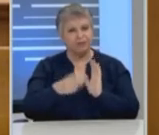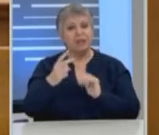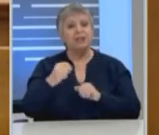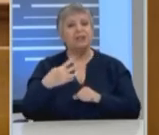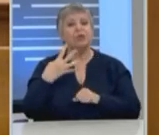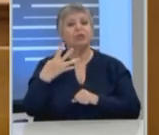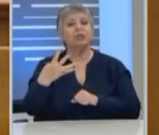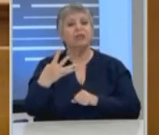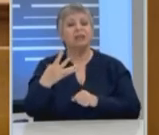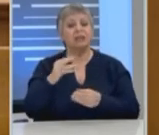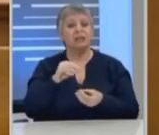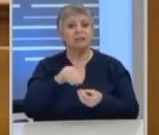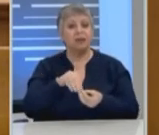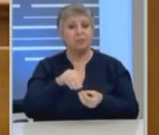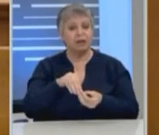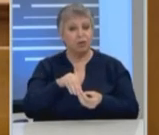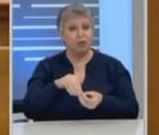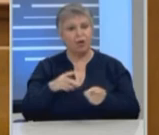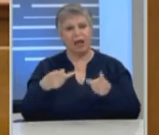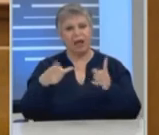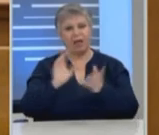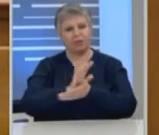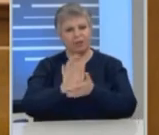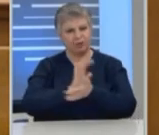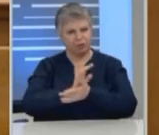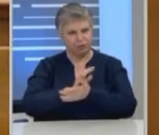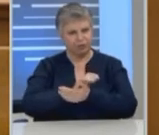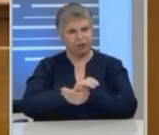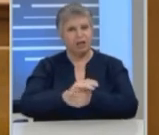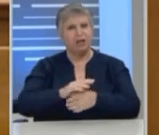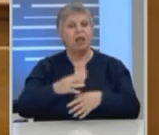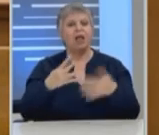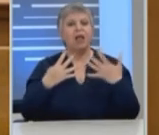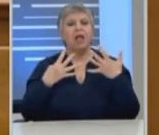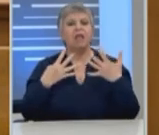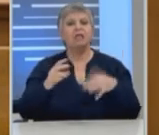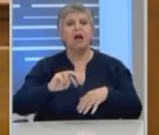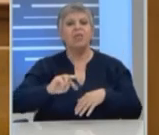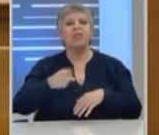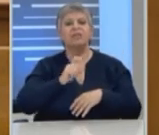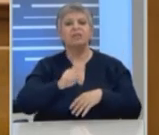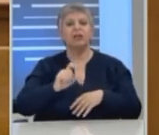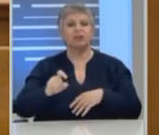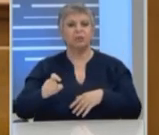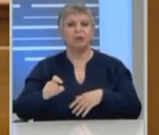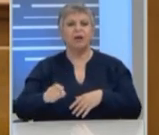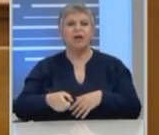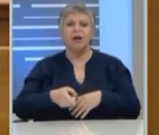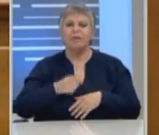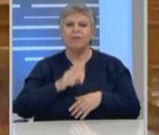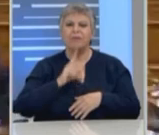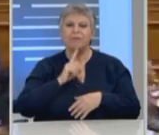24/4/2016. Ελεύθερος τύπος. Τέταρτο μνημόνιο και 9 δις μέτρα. Τα ίδια λέγατε. Μα τα ίδια λέγατε. Ένα χρόνο τα ίδια